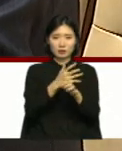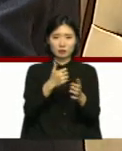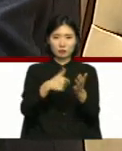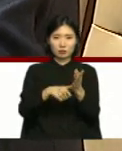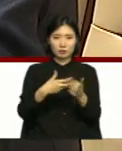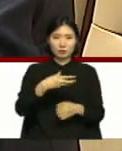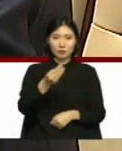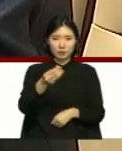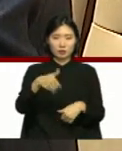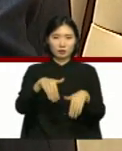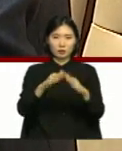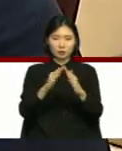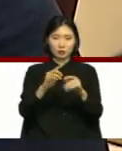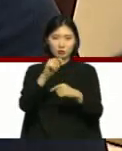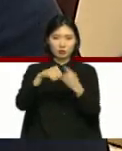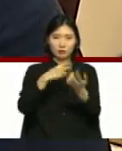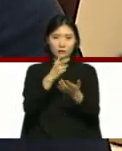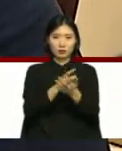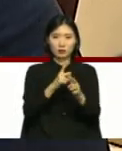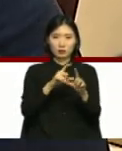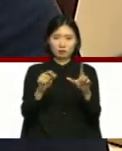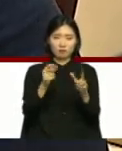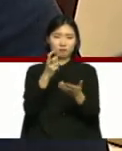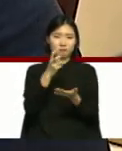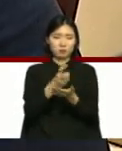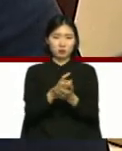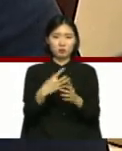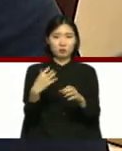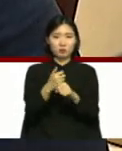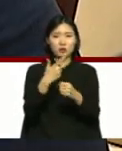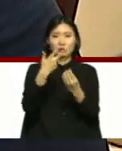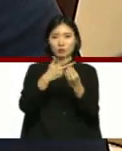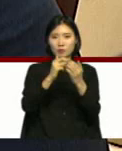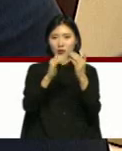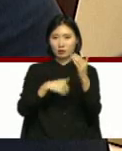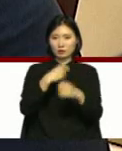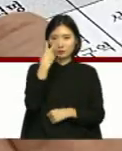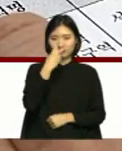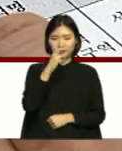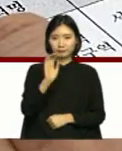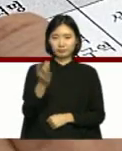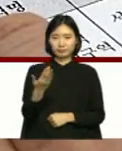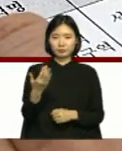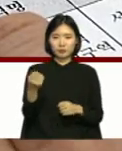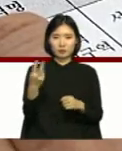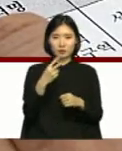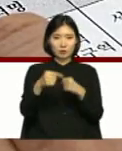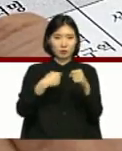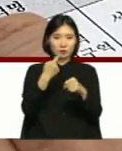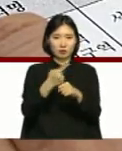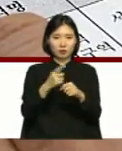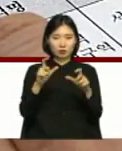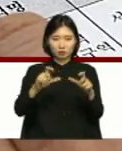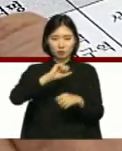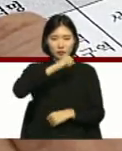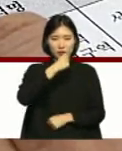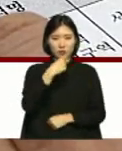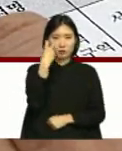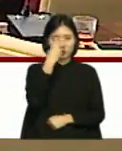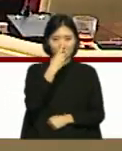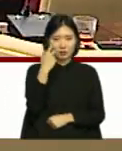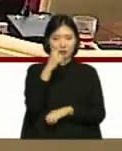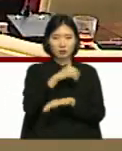대여점 설치 및 운영조례 댄 일부개정조례안 등 모두 7건의 않 거니 심히 됩니다 또 한해 동안 9 재산을 관리